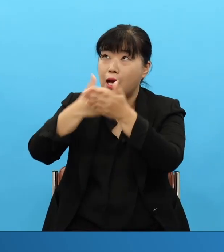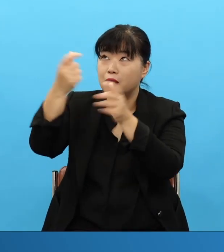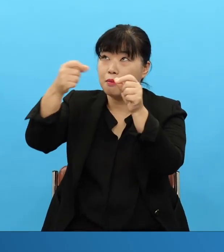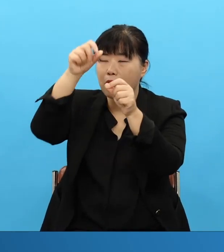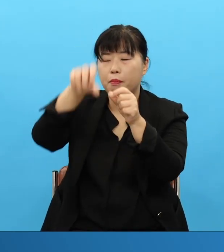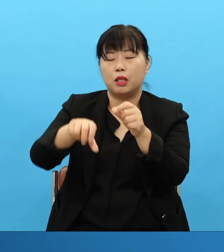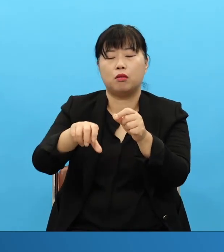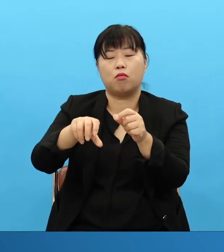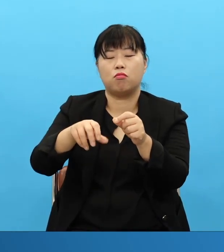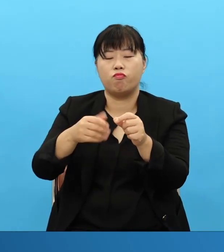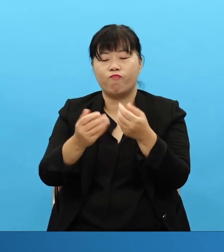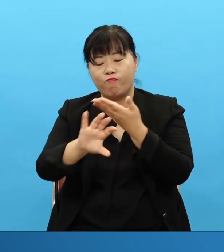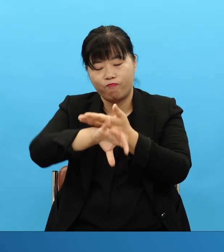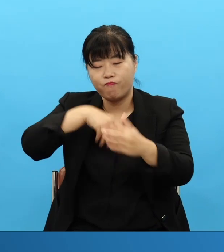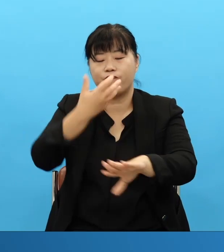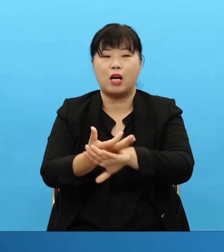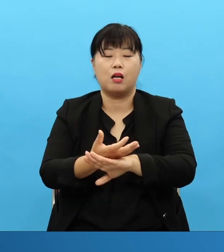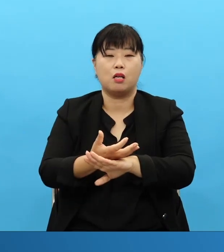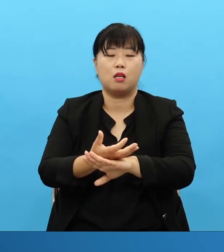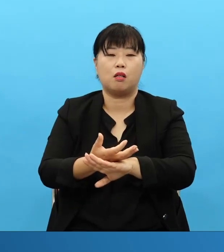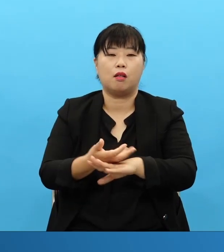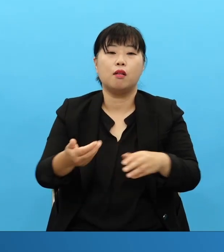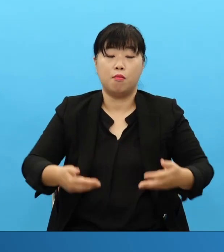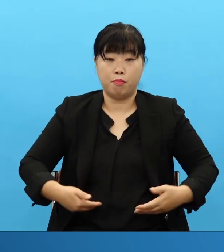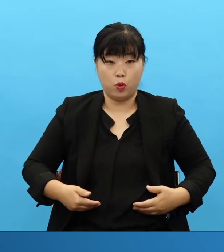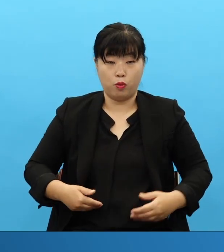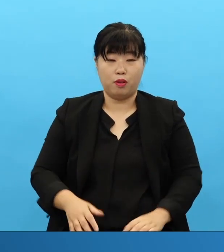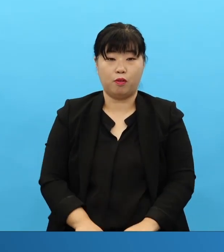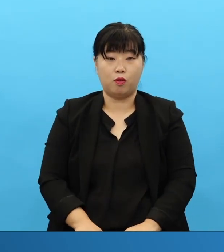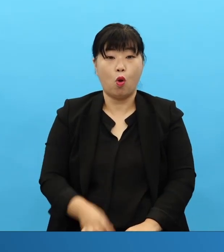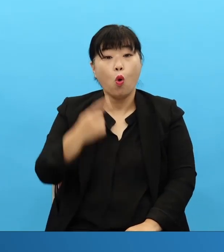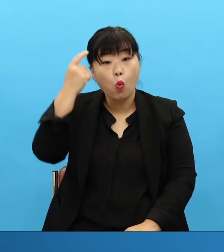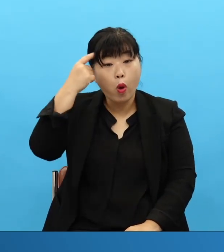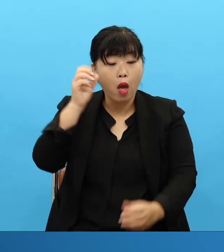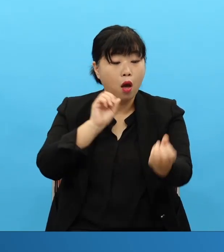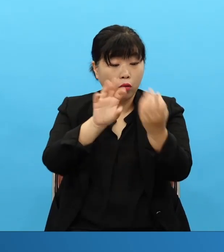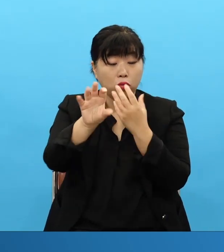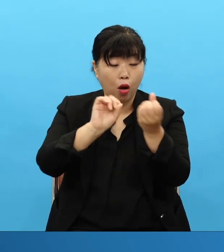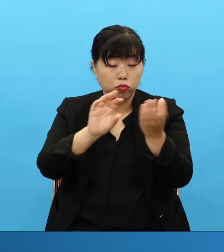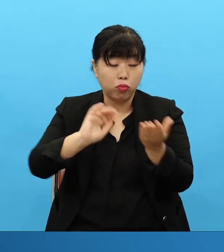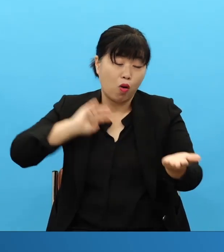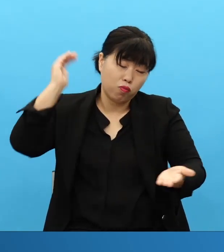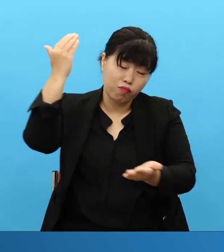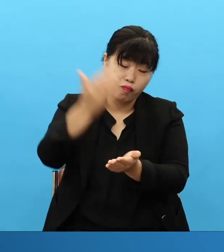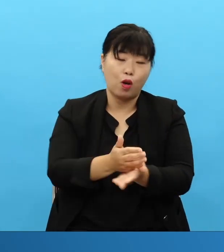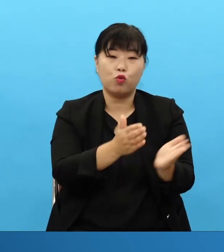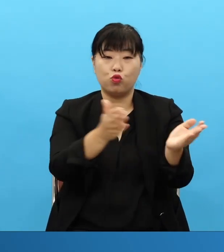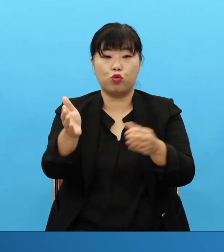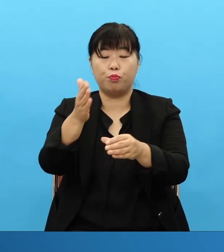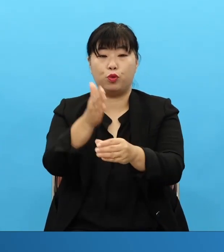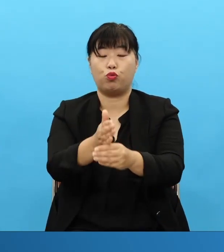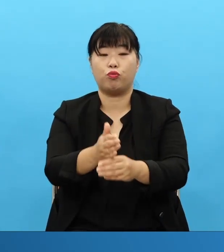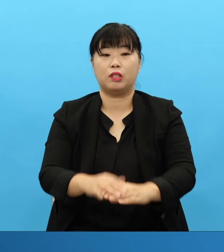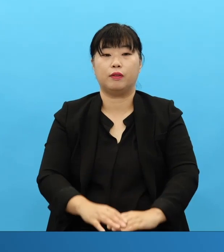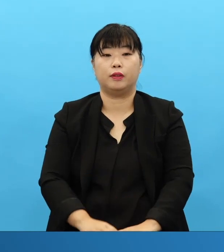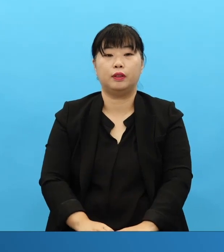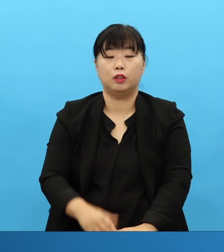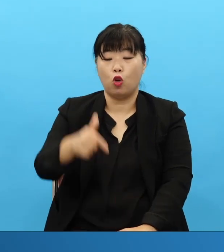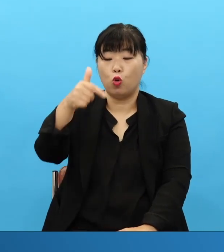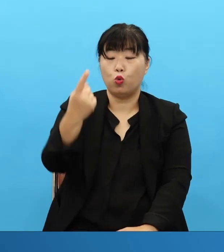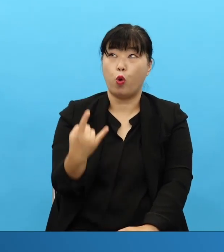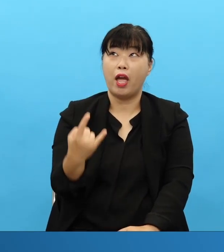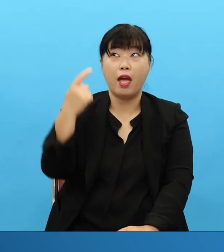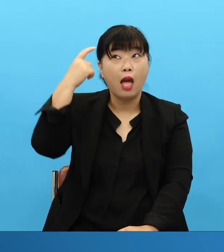front 여러분 of God. 축복이 어마어마해요. The blessings you have are tremendous. 우리 뇌에 있는 기능 하나님 주신 거 Our 어마어마합니다.